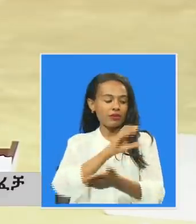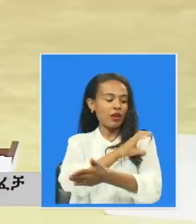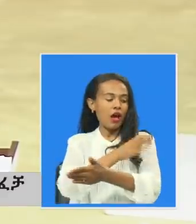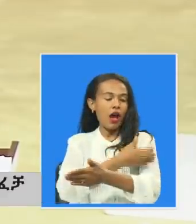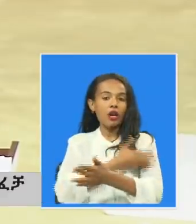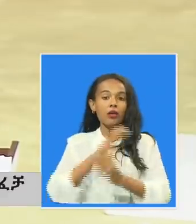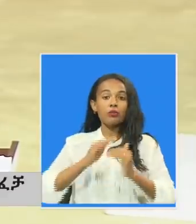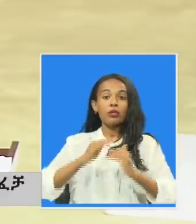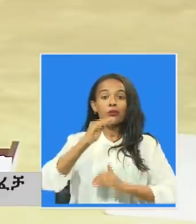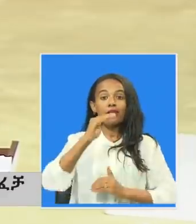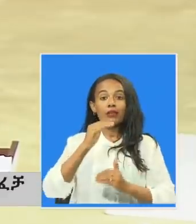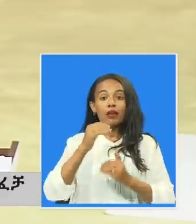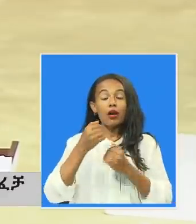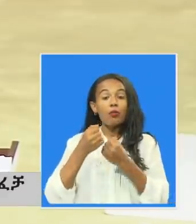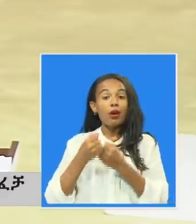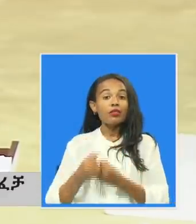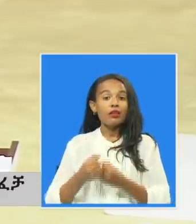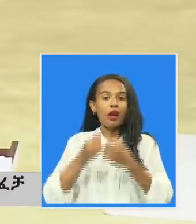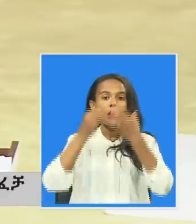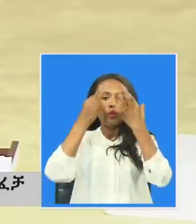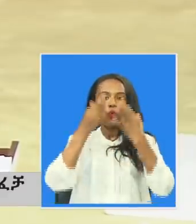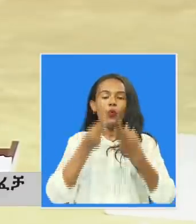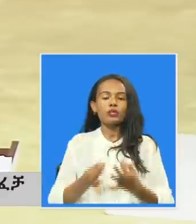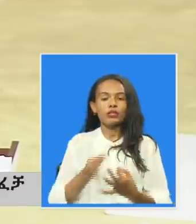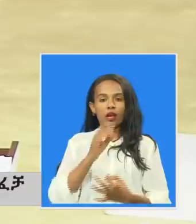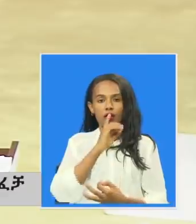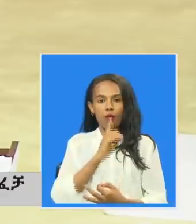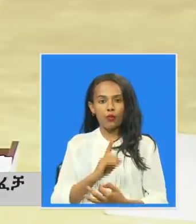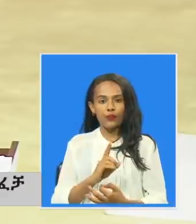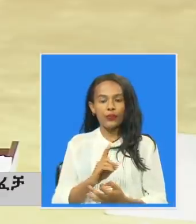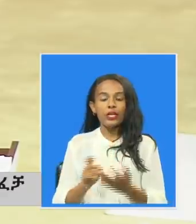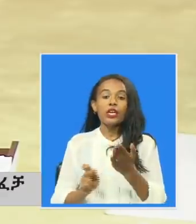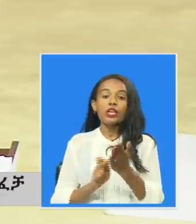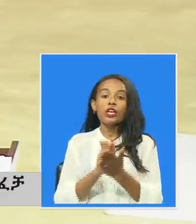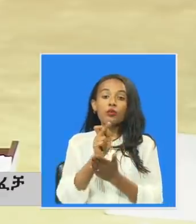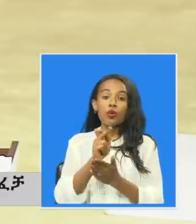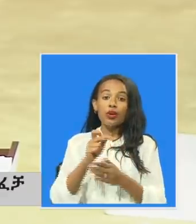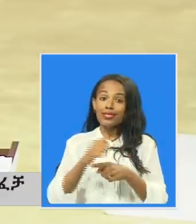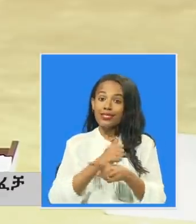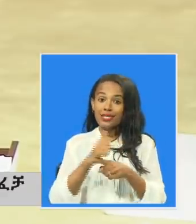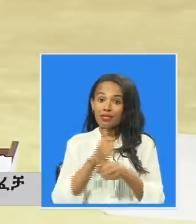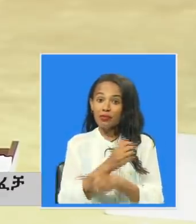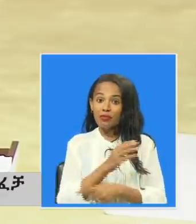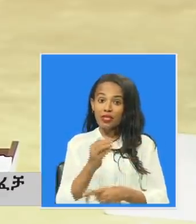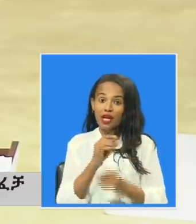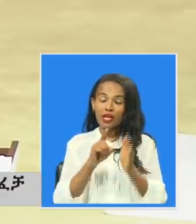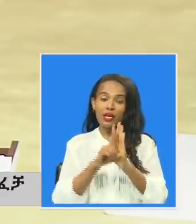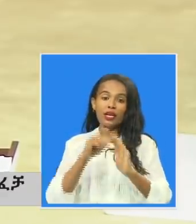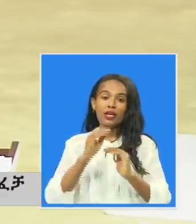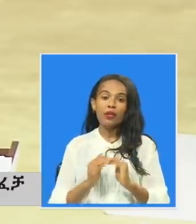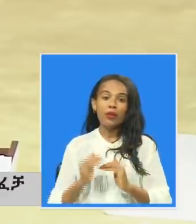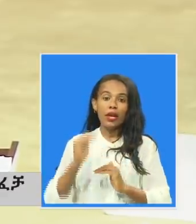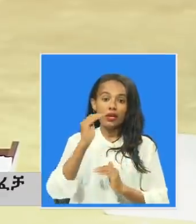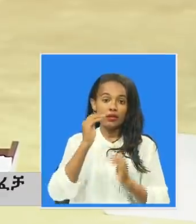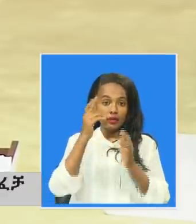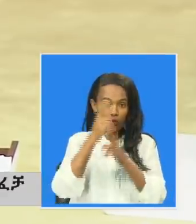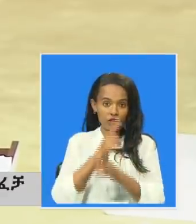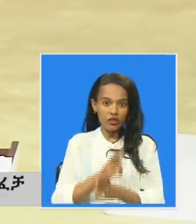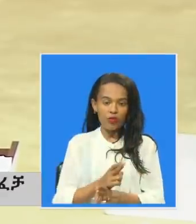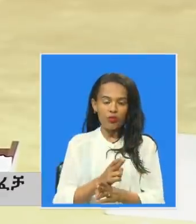ይበልጥ ማጠናከር ወሳኝ ይሆናል። የዲሞክራሲ ልምምድና የህገ በላይነትን